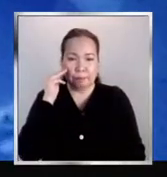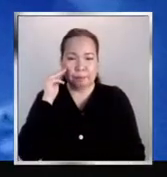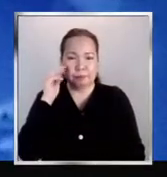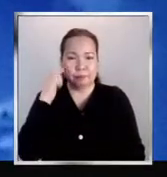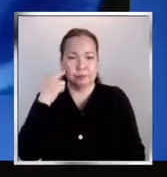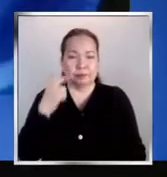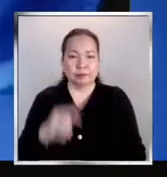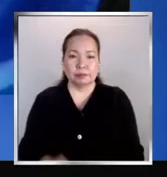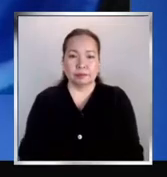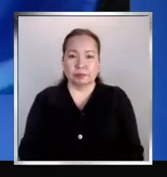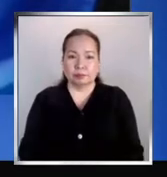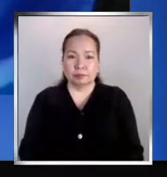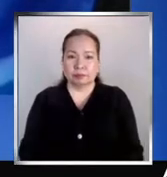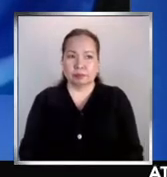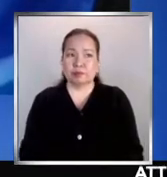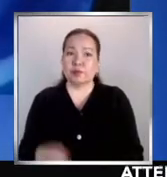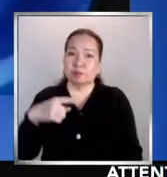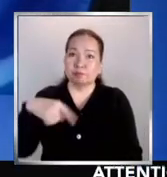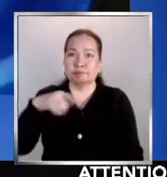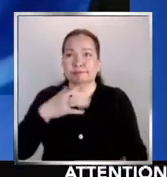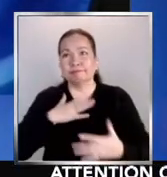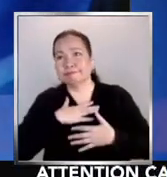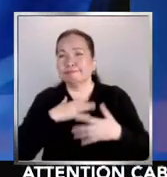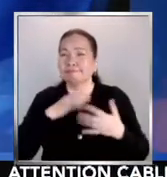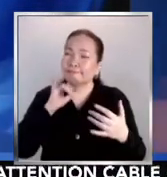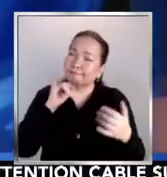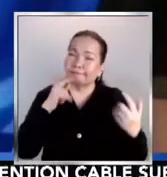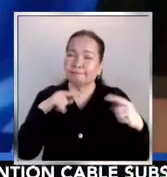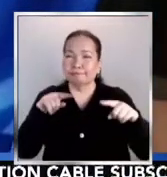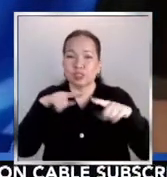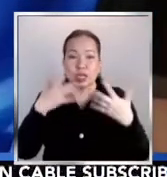Ang mga naghahappy-happy sa resto bar na ito sa Caloocan,